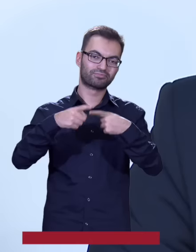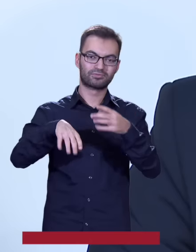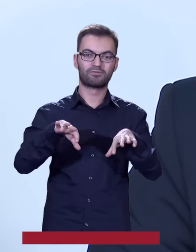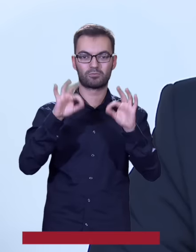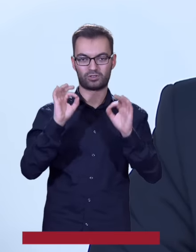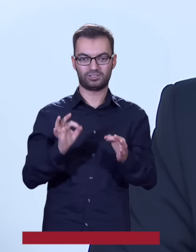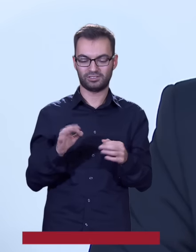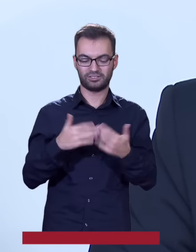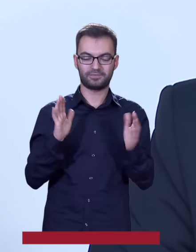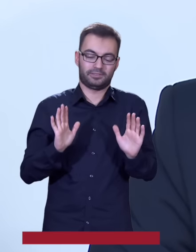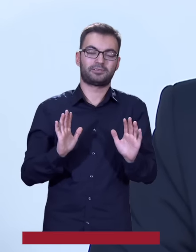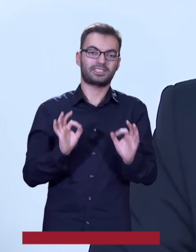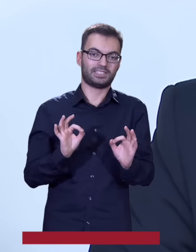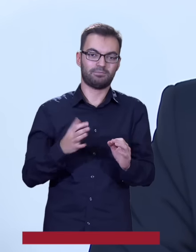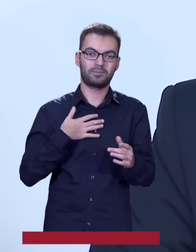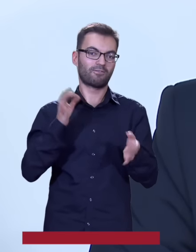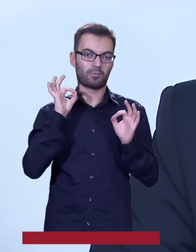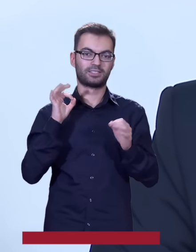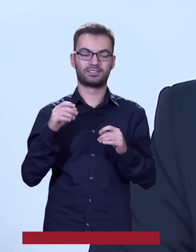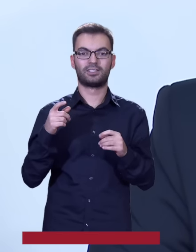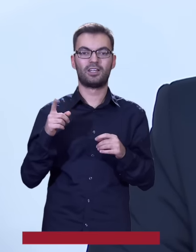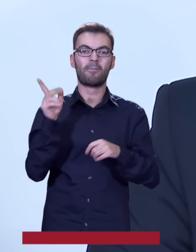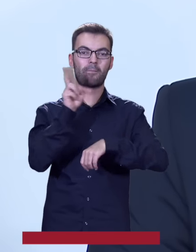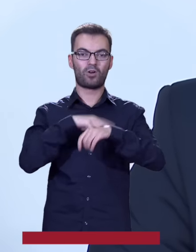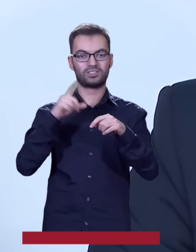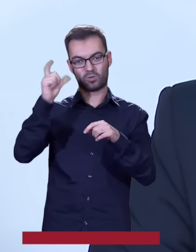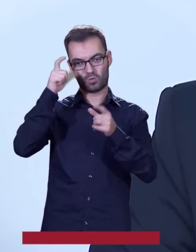dzisiejszym. Takie na chwilę obecną mamy informacje z Komendy Głównej Policji.